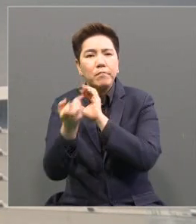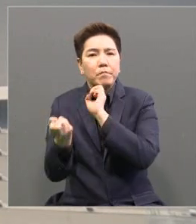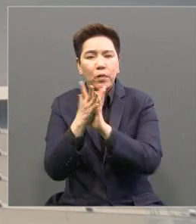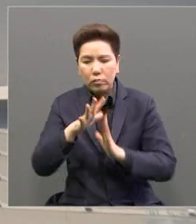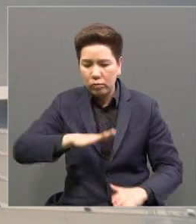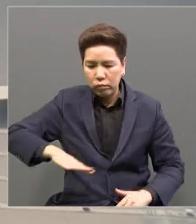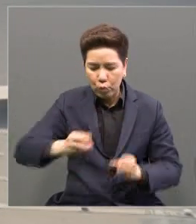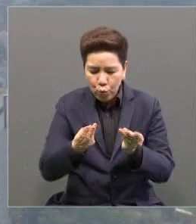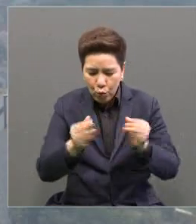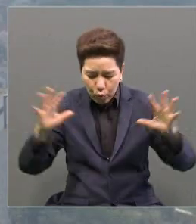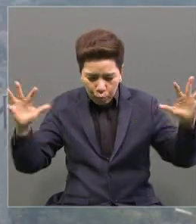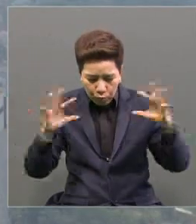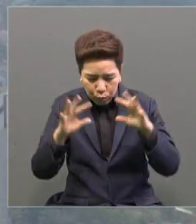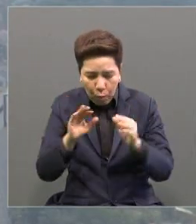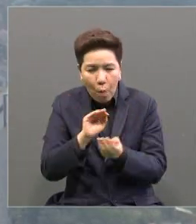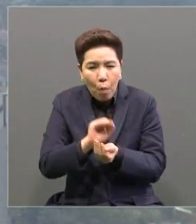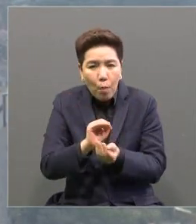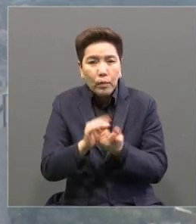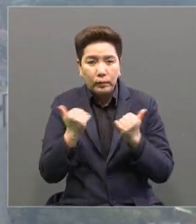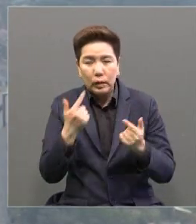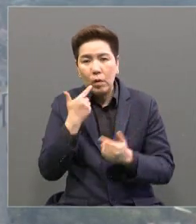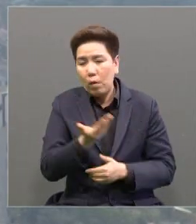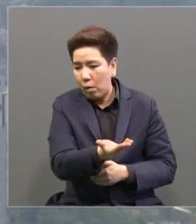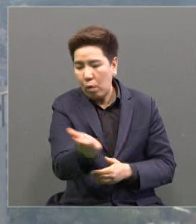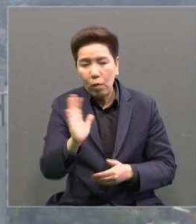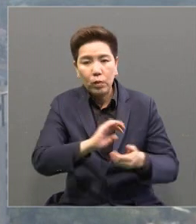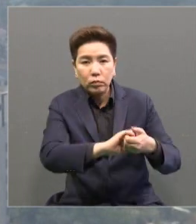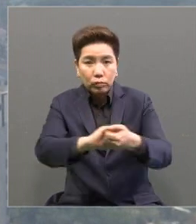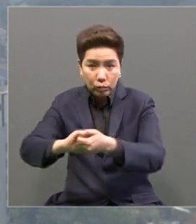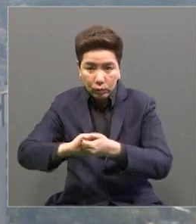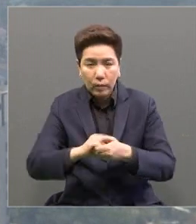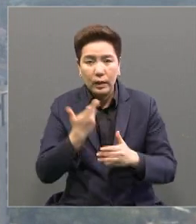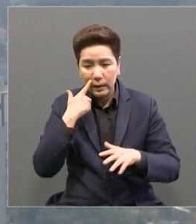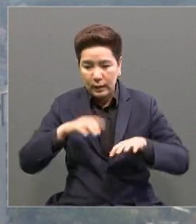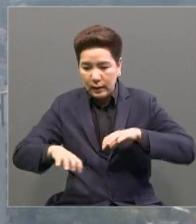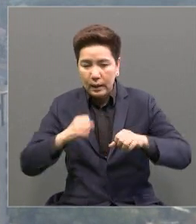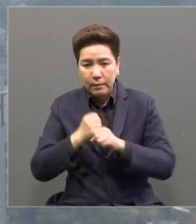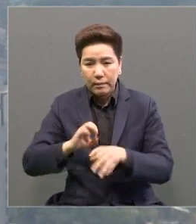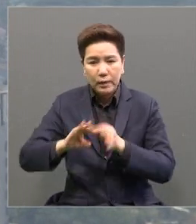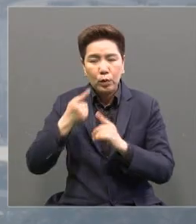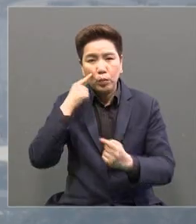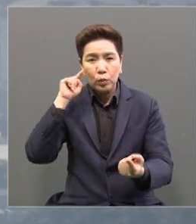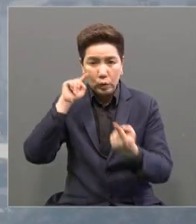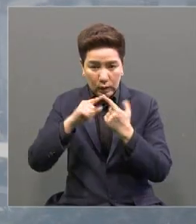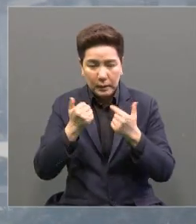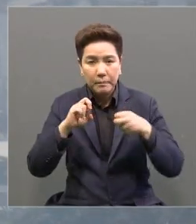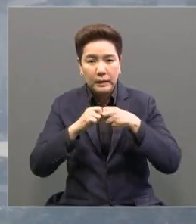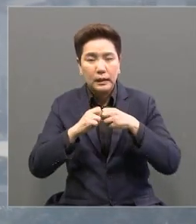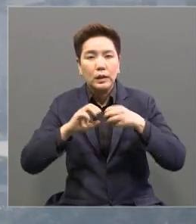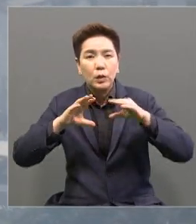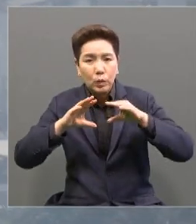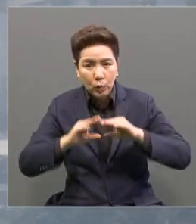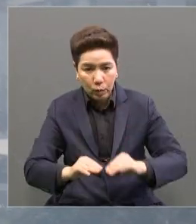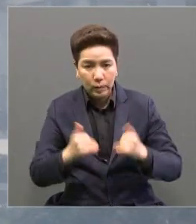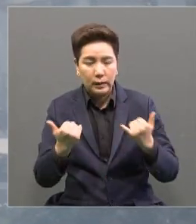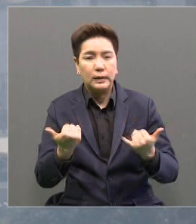ผลต่อการสะสมของฝุ่นด้วยพร้อมกับขอความร่วมมือประชาชนนะครับงดการบริหารจัดการเชื้อเพลิงจนกว่าสถานการณ์จะคลี่คลายลง